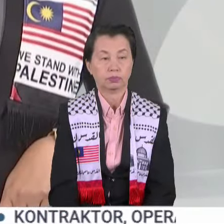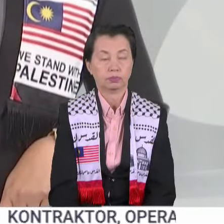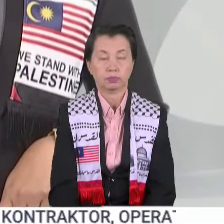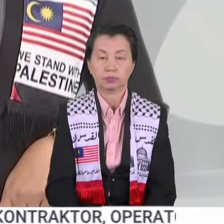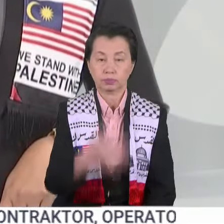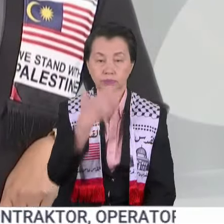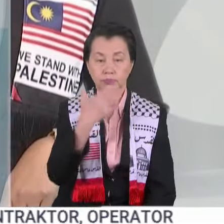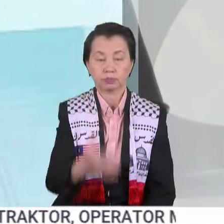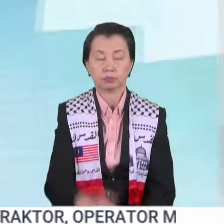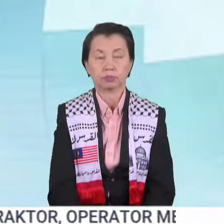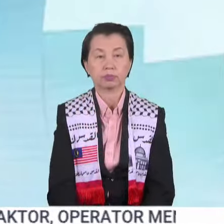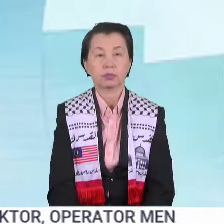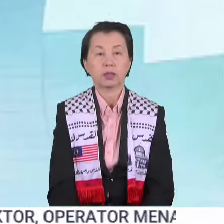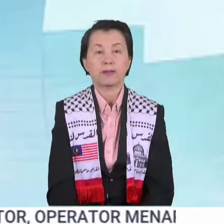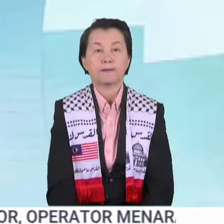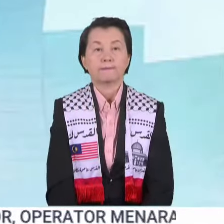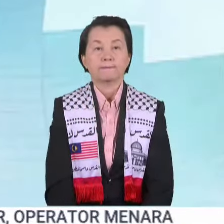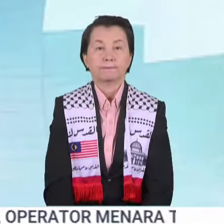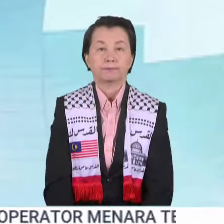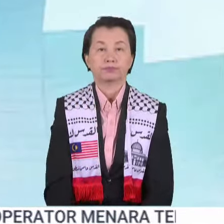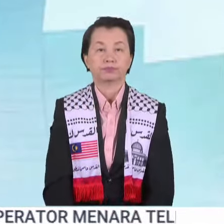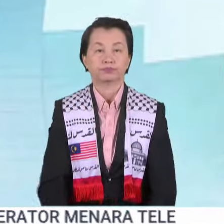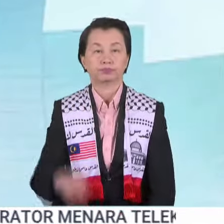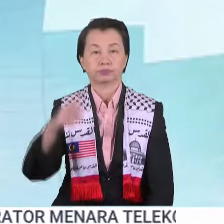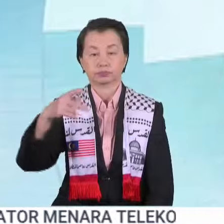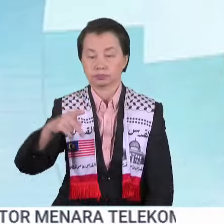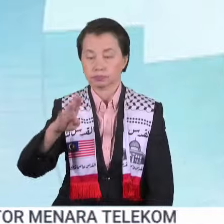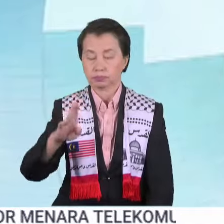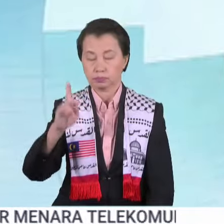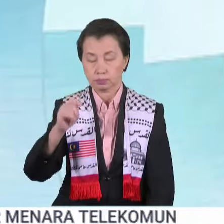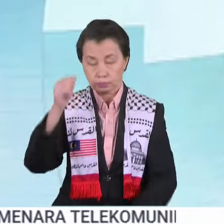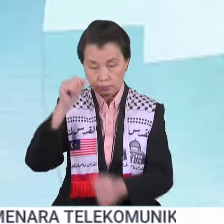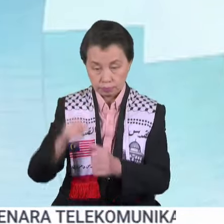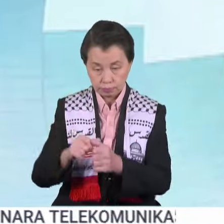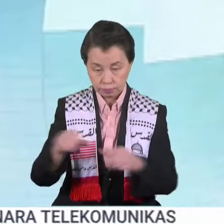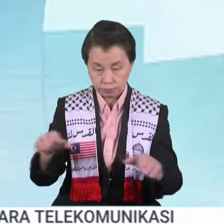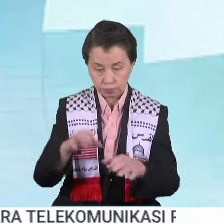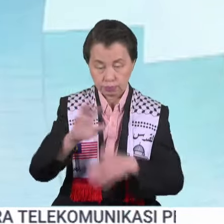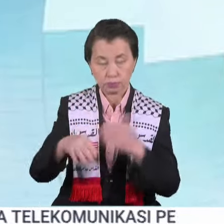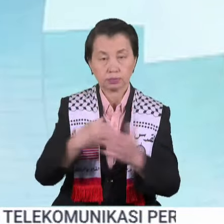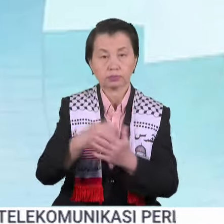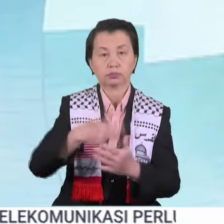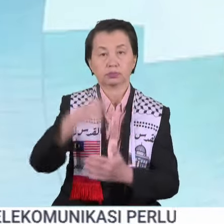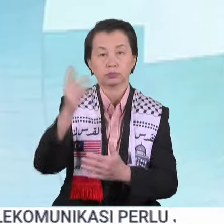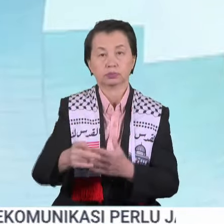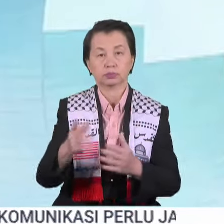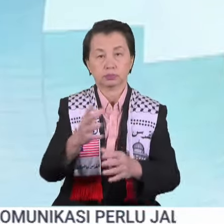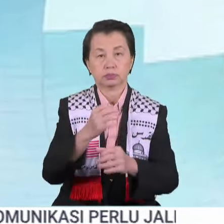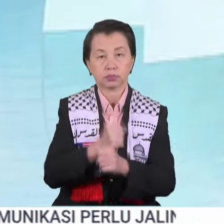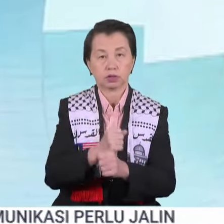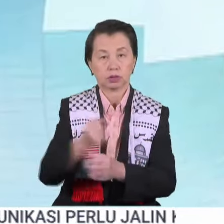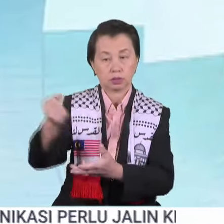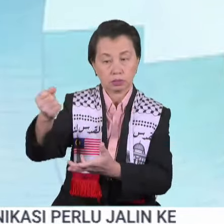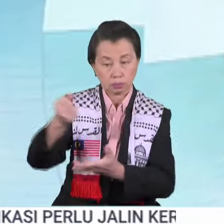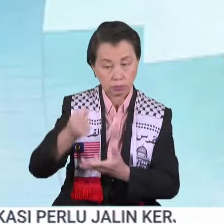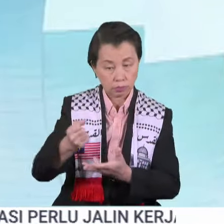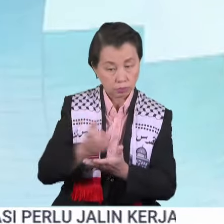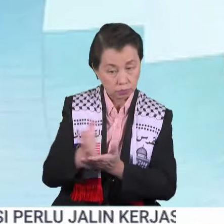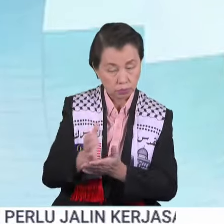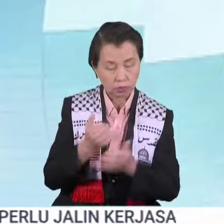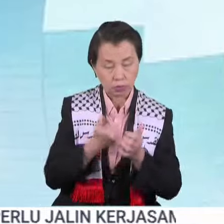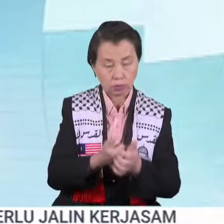Terima kasih. Pihak berkuasa tempatan PBT diingatkan agar melaksanakan semua projek yang mendapat peruntukan secara telus